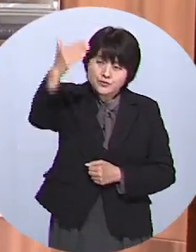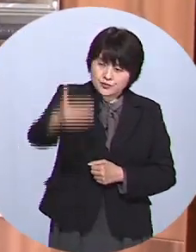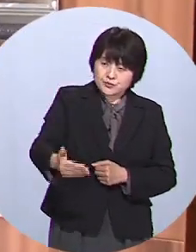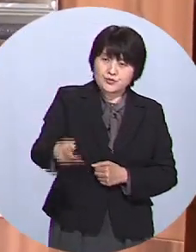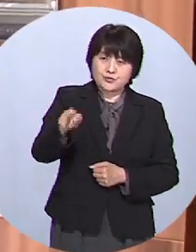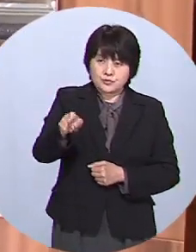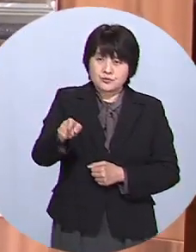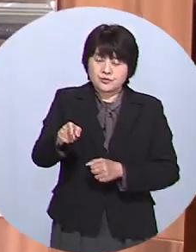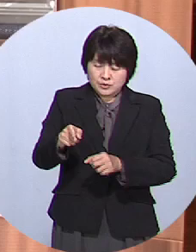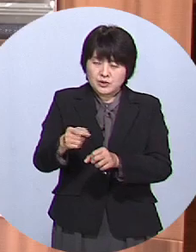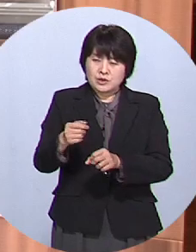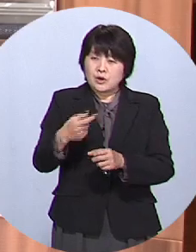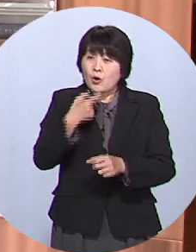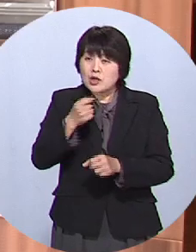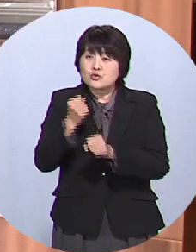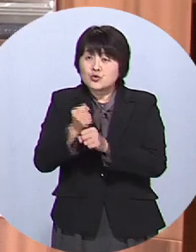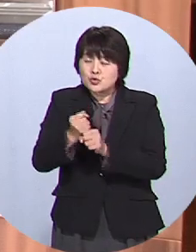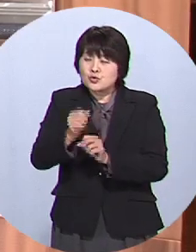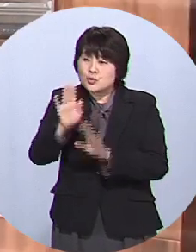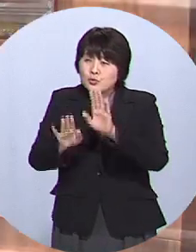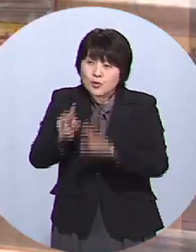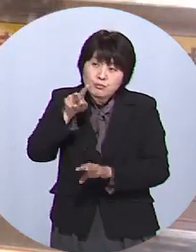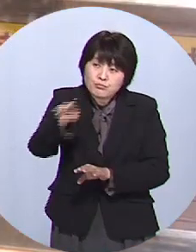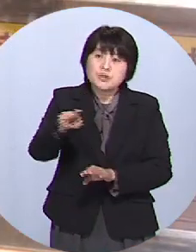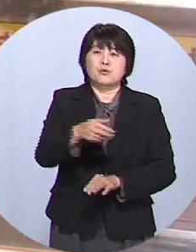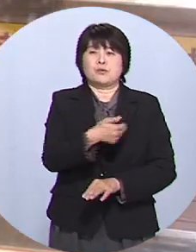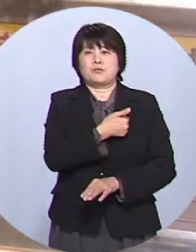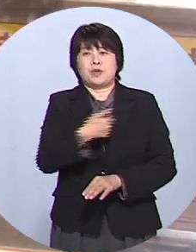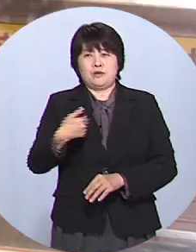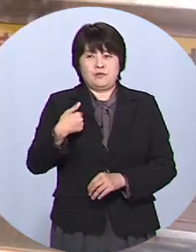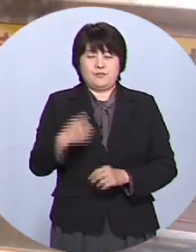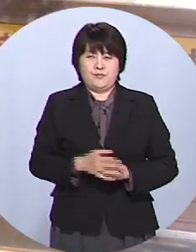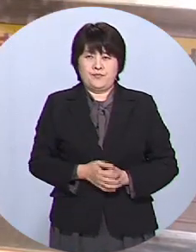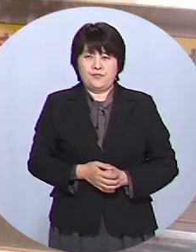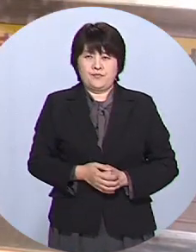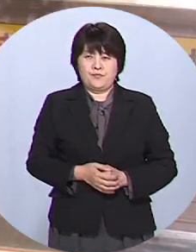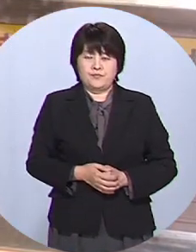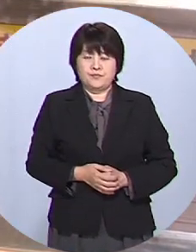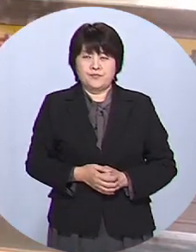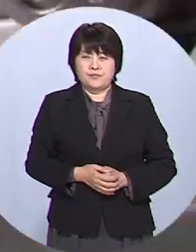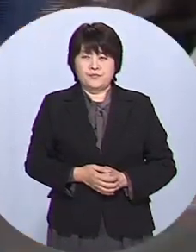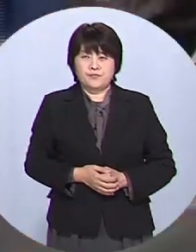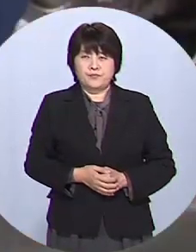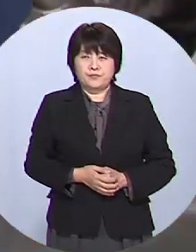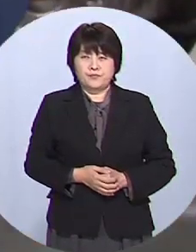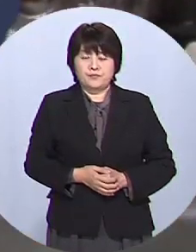ラス越しにお菓子を作っている様子が見られるんです。